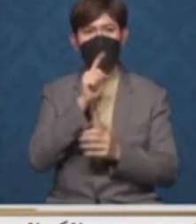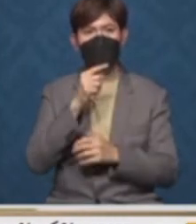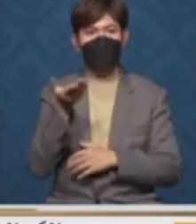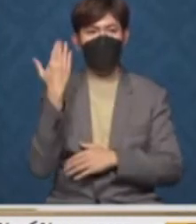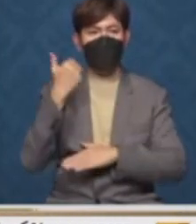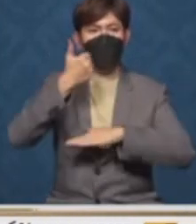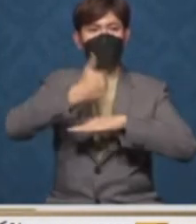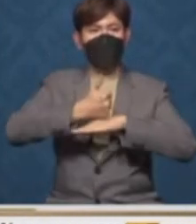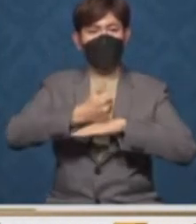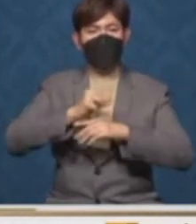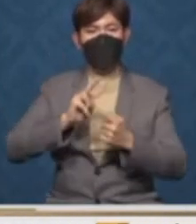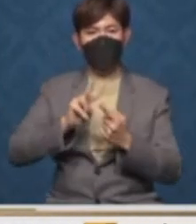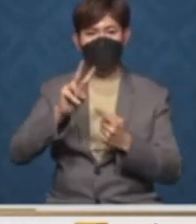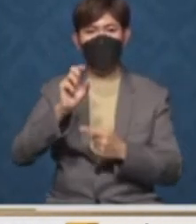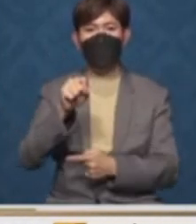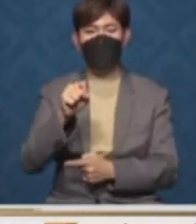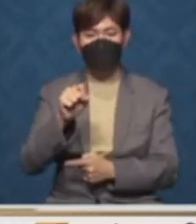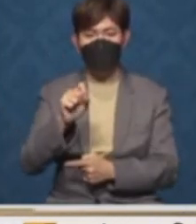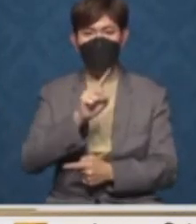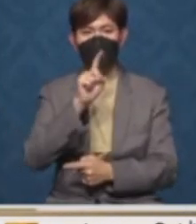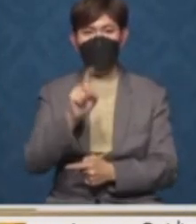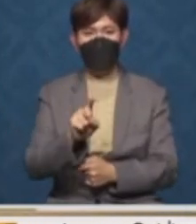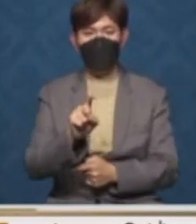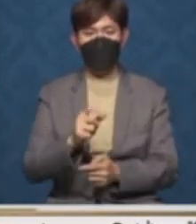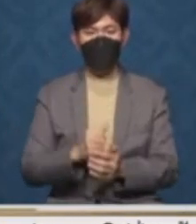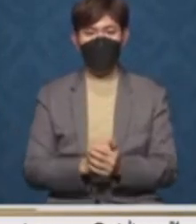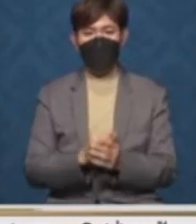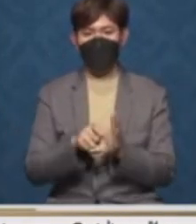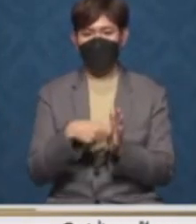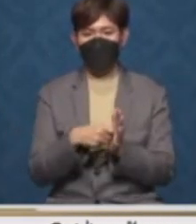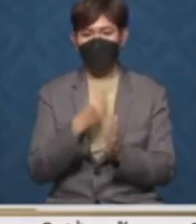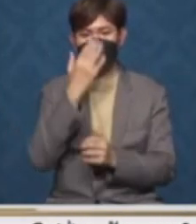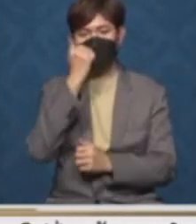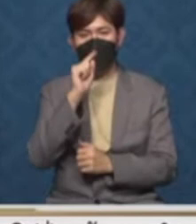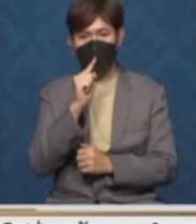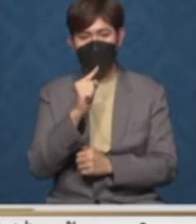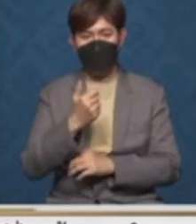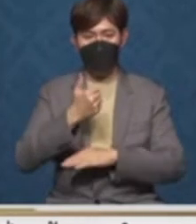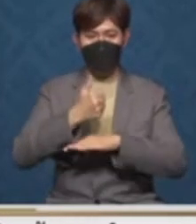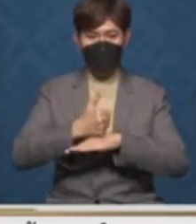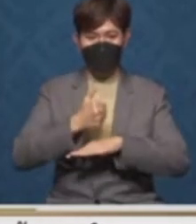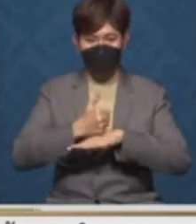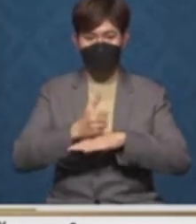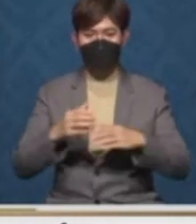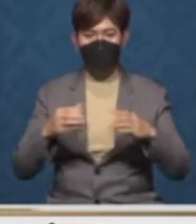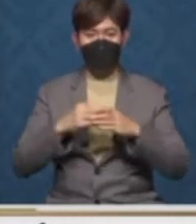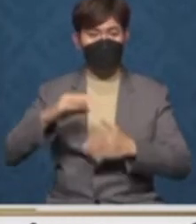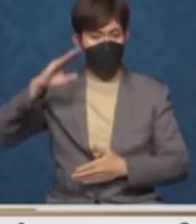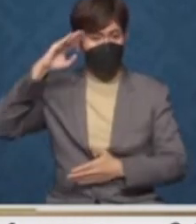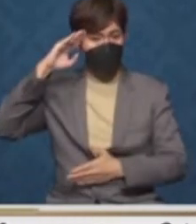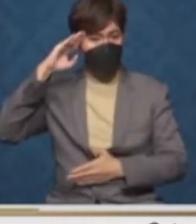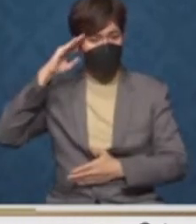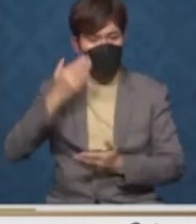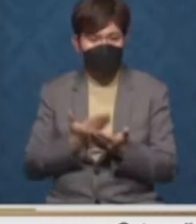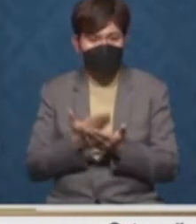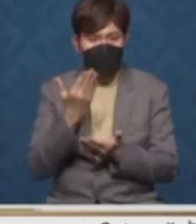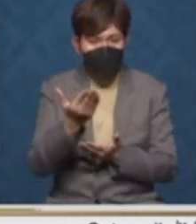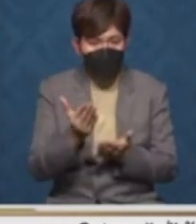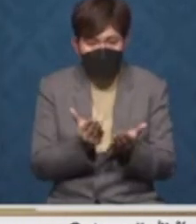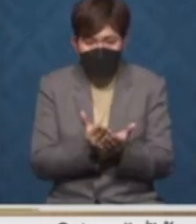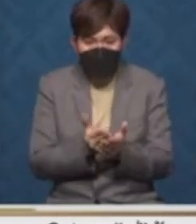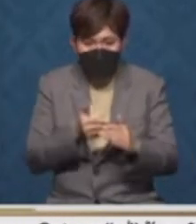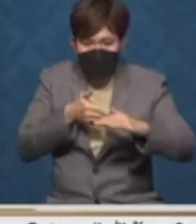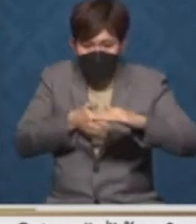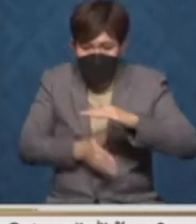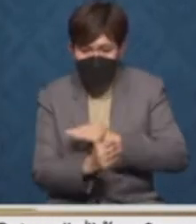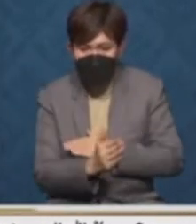พล2อยู่ไหมและทำไมนะครับกองทัพเรือไทยเนี่ยจะซื้อเรือดำน้ำเนี่ย